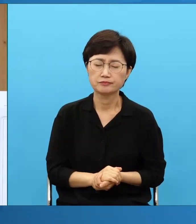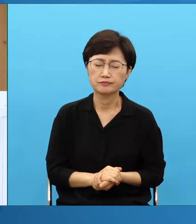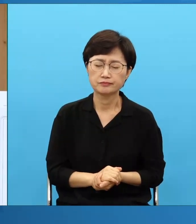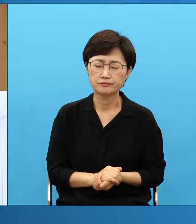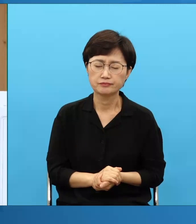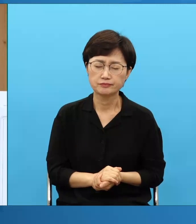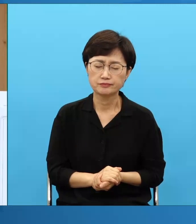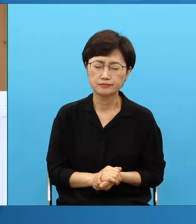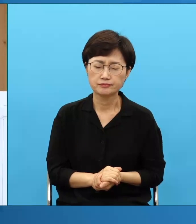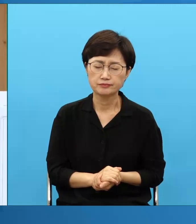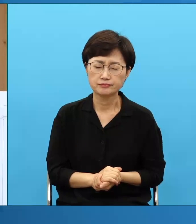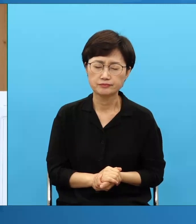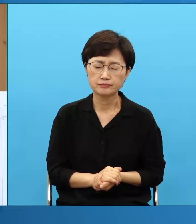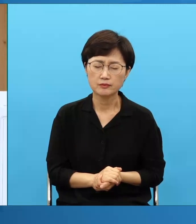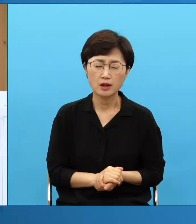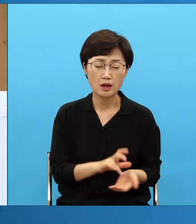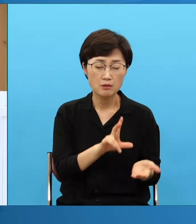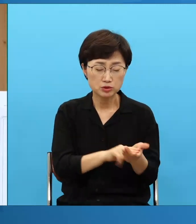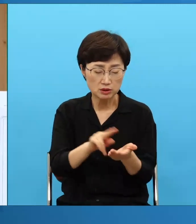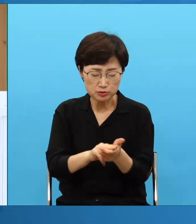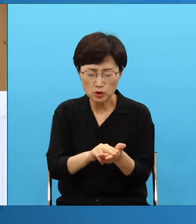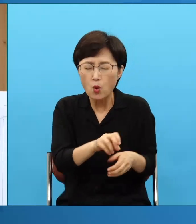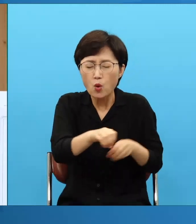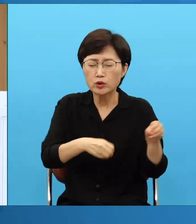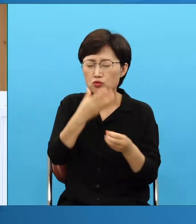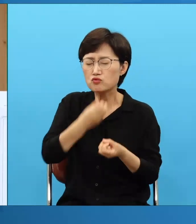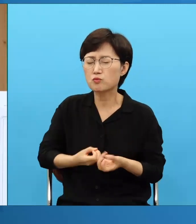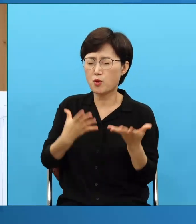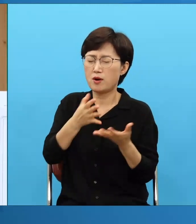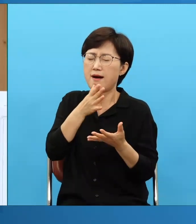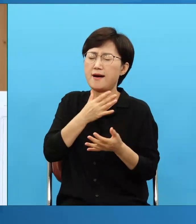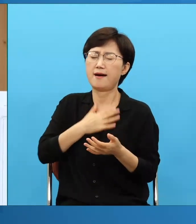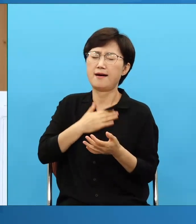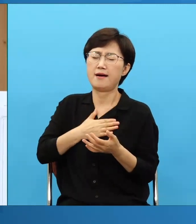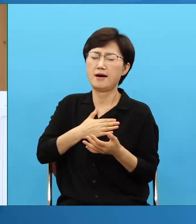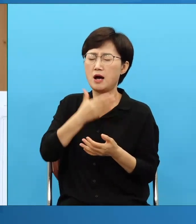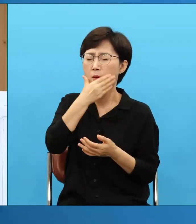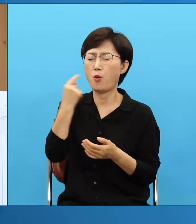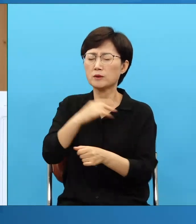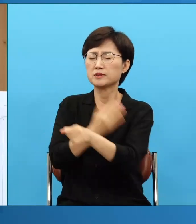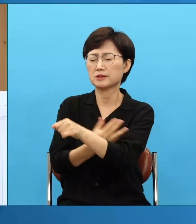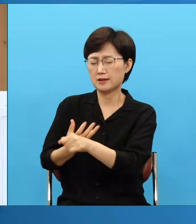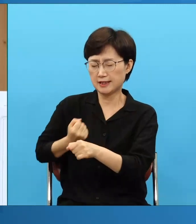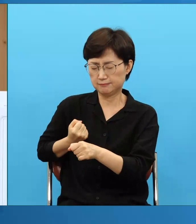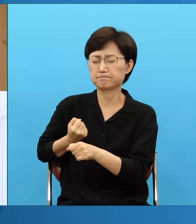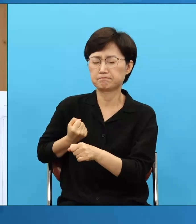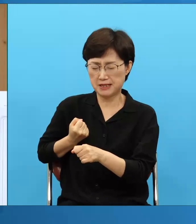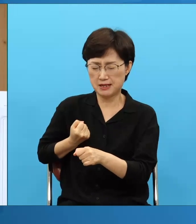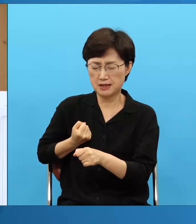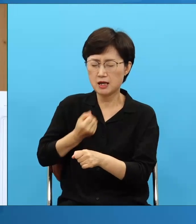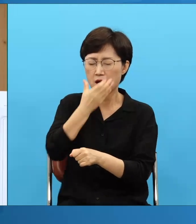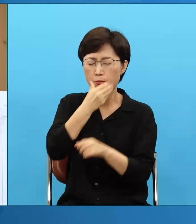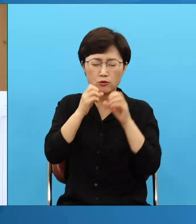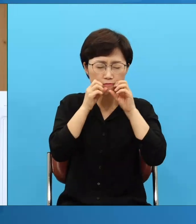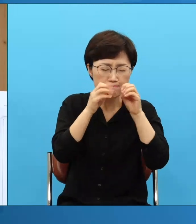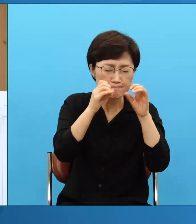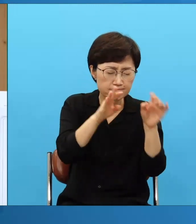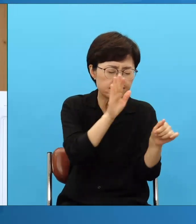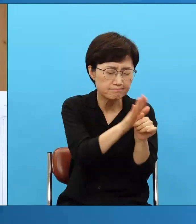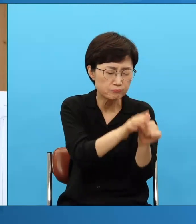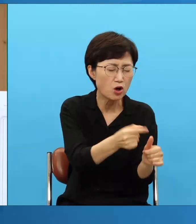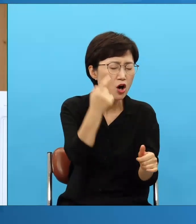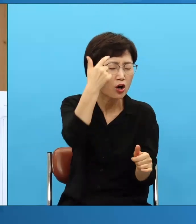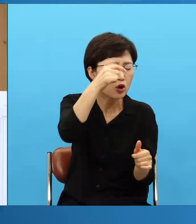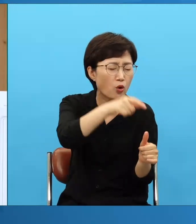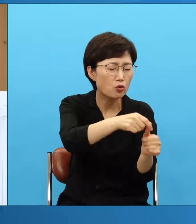lives. 어떤 문제도 축복으로 바꿀 수 있는 복음의 능력을 가진 자로 현장 살리는 증인이 되게 하여 주시옵소서. Please help us to